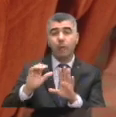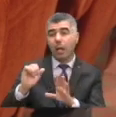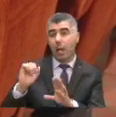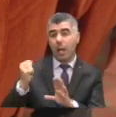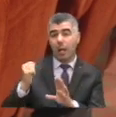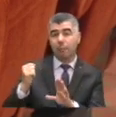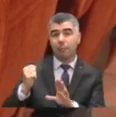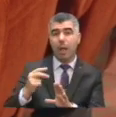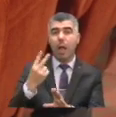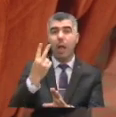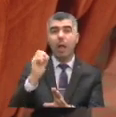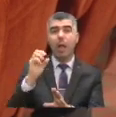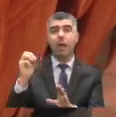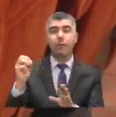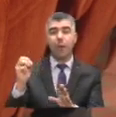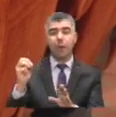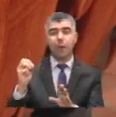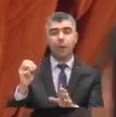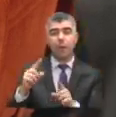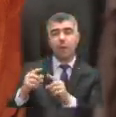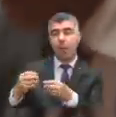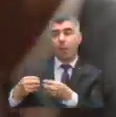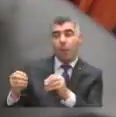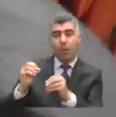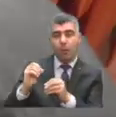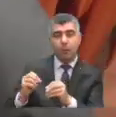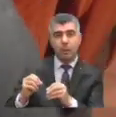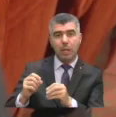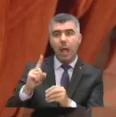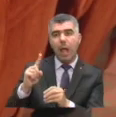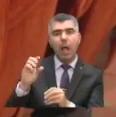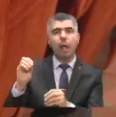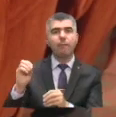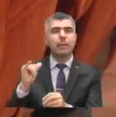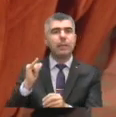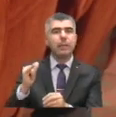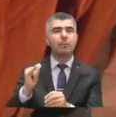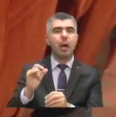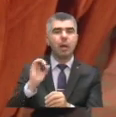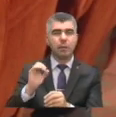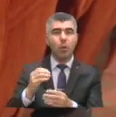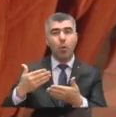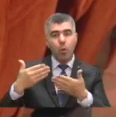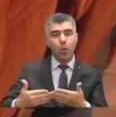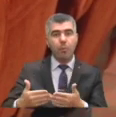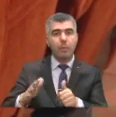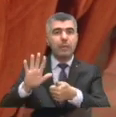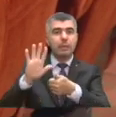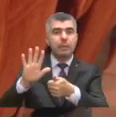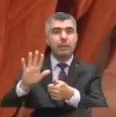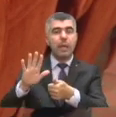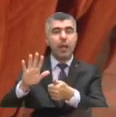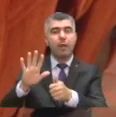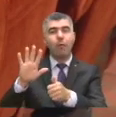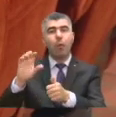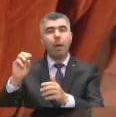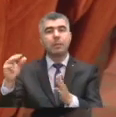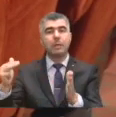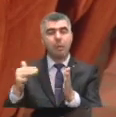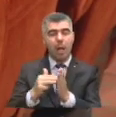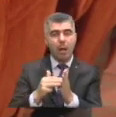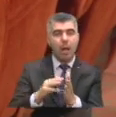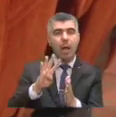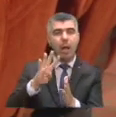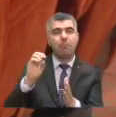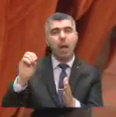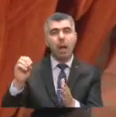2000 مصدر وغير 1000 اللي كيكونوا بصفة منتظمة. اليوم وصلنا 6500 مصدر و4000 اللي